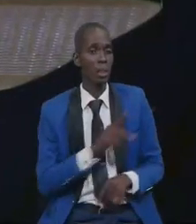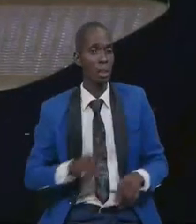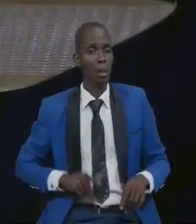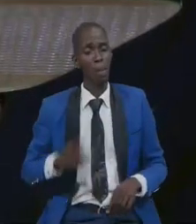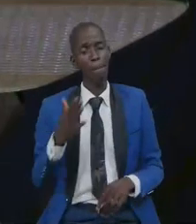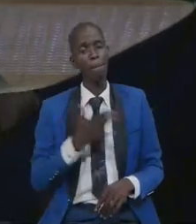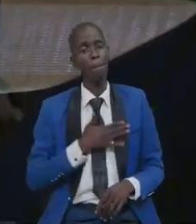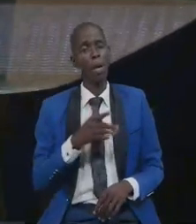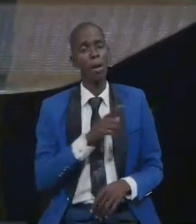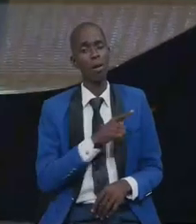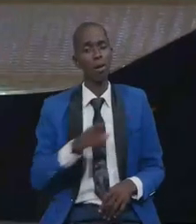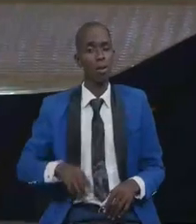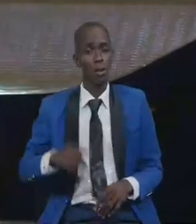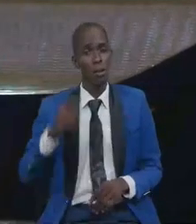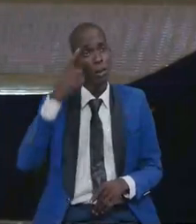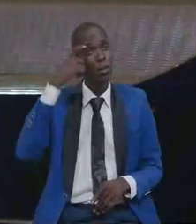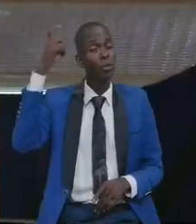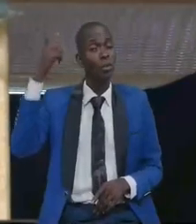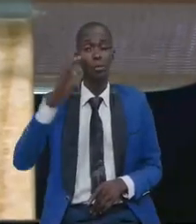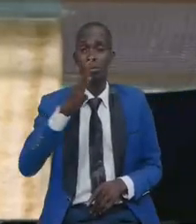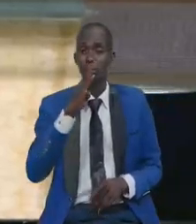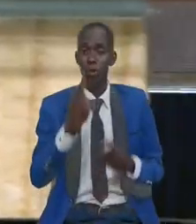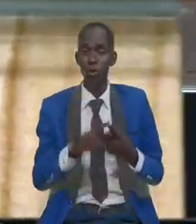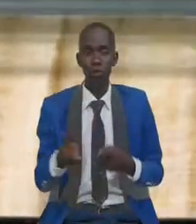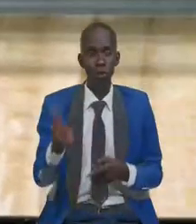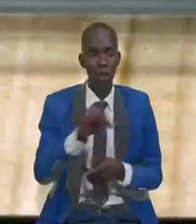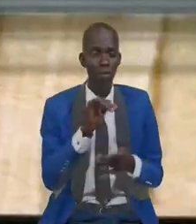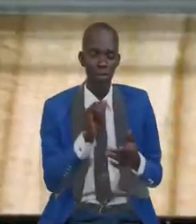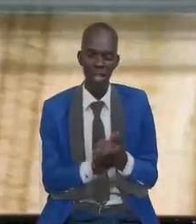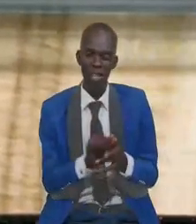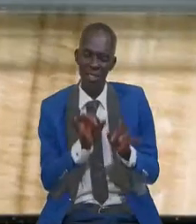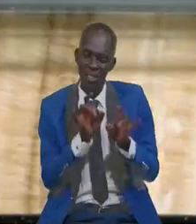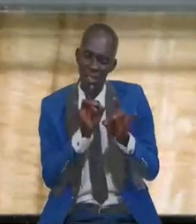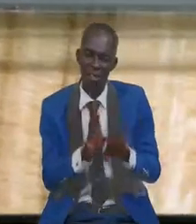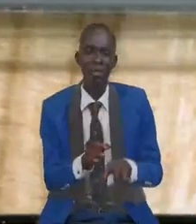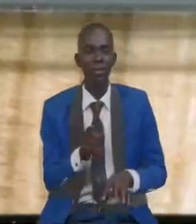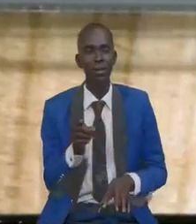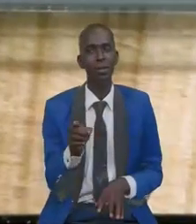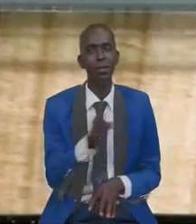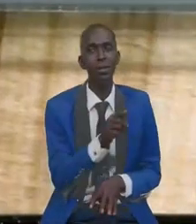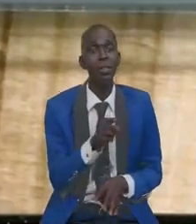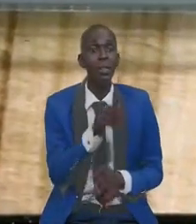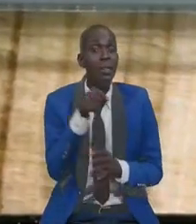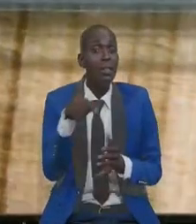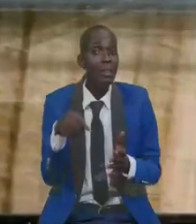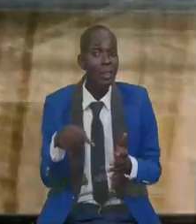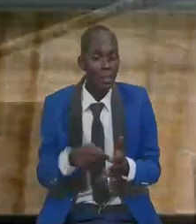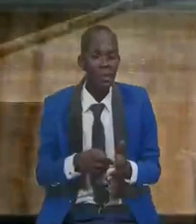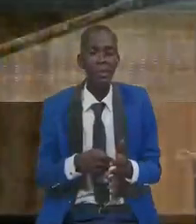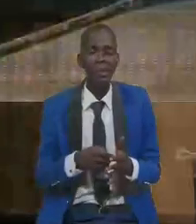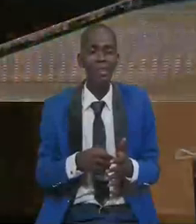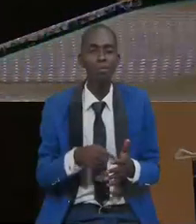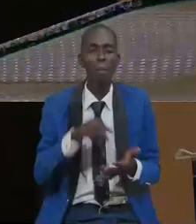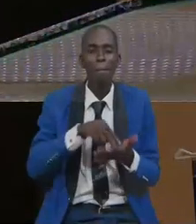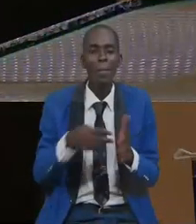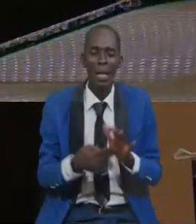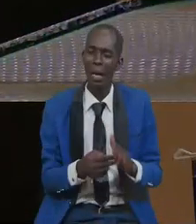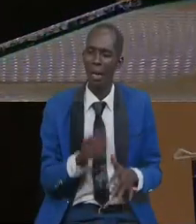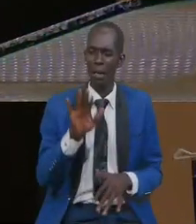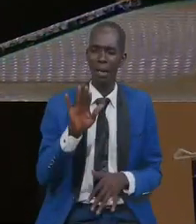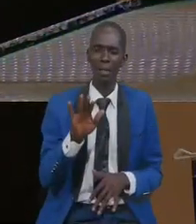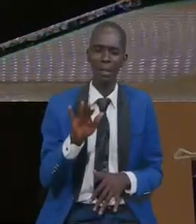voyez-vous, ça c'est la normale chose à dire. Elle vous dit que ceci ne vous arrivera pas, ceci ne t'arrivera pas. À Dieu